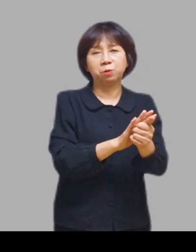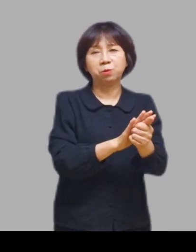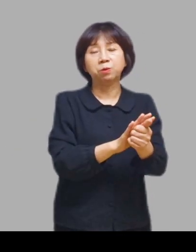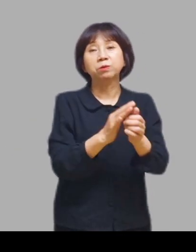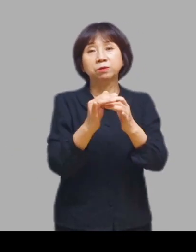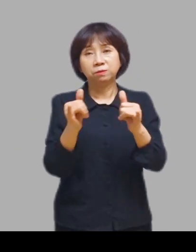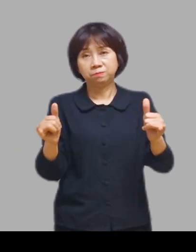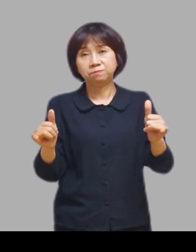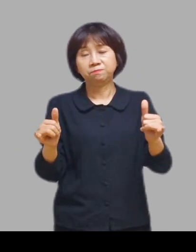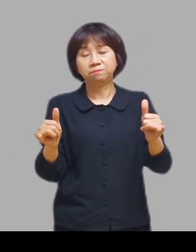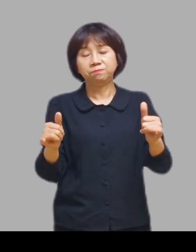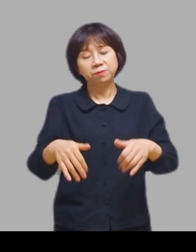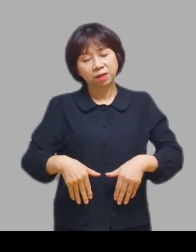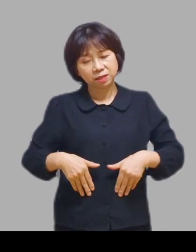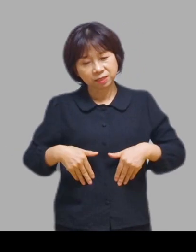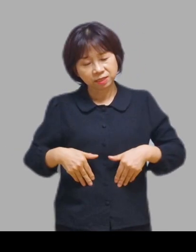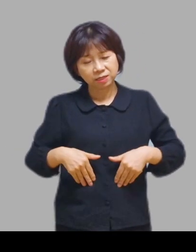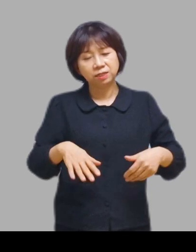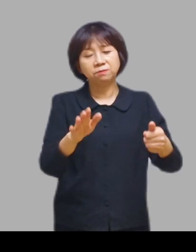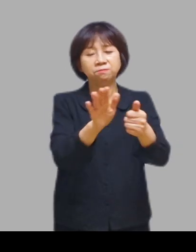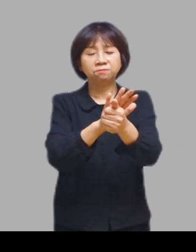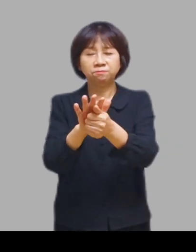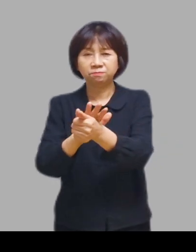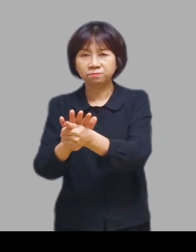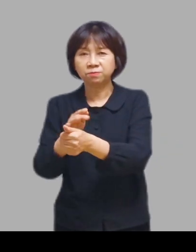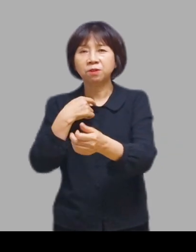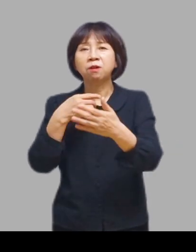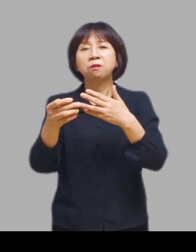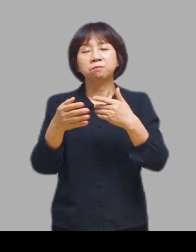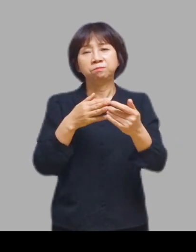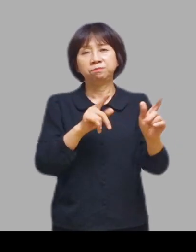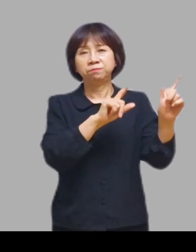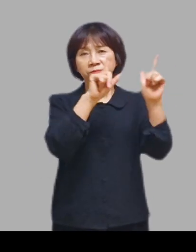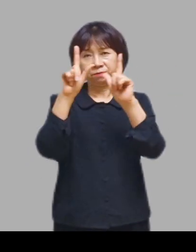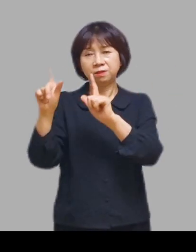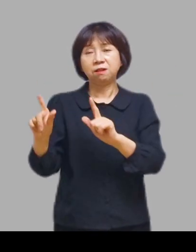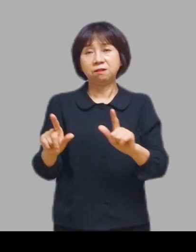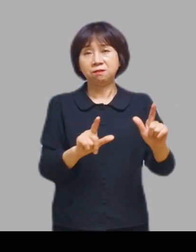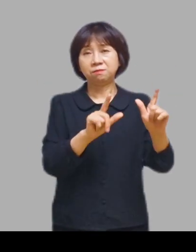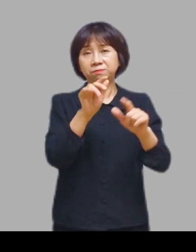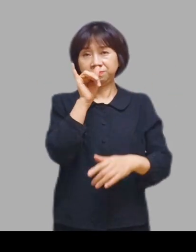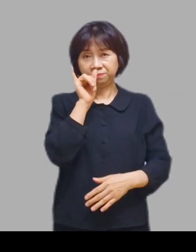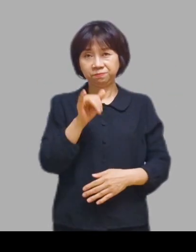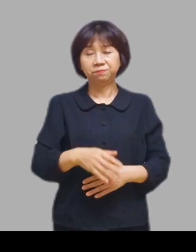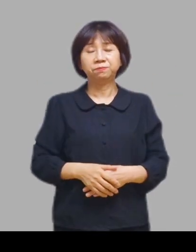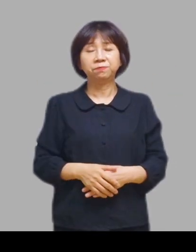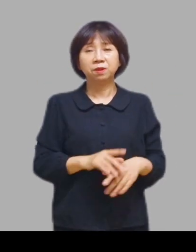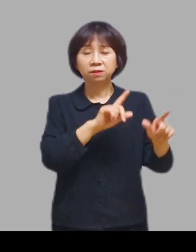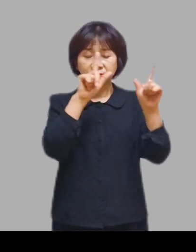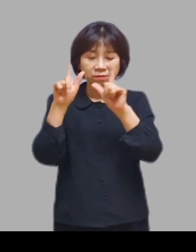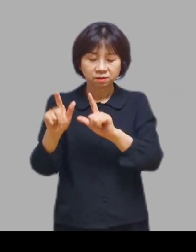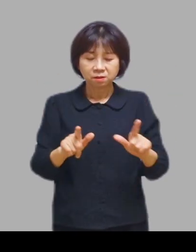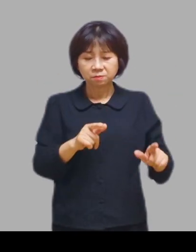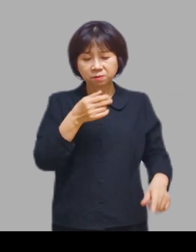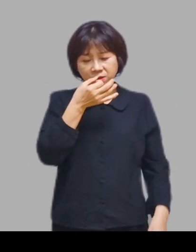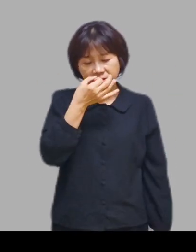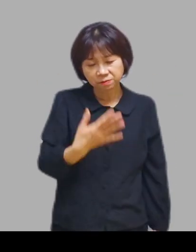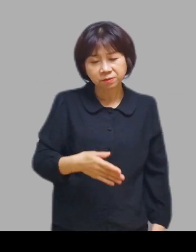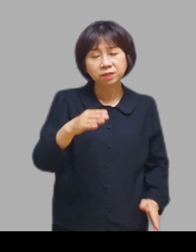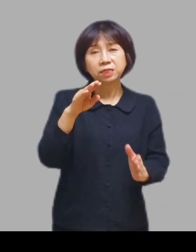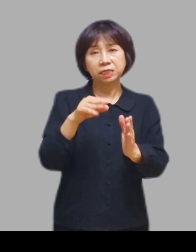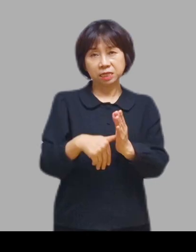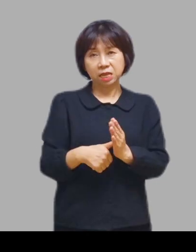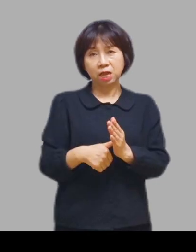누구나 누군가의 따뜻한 손길을 경험하며 살아가기 때문입니다. 우리 인생을 돌아보면 힘들 때 곁에